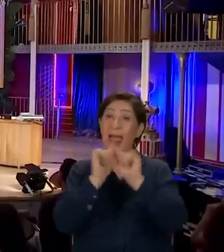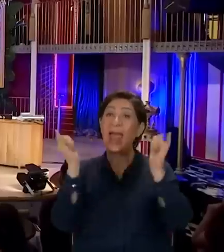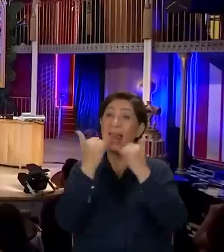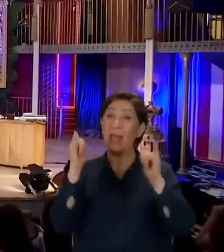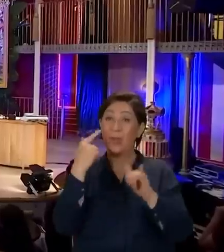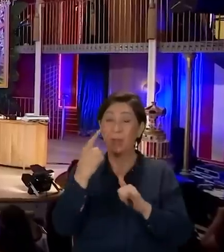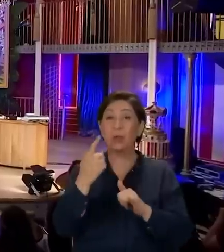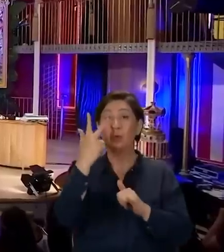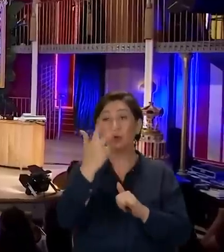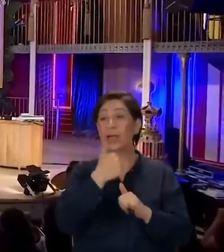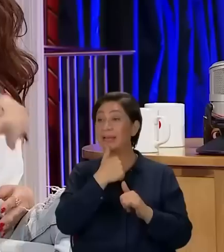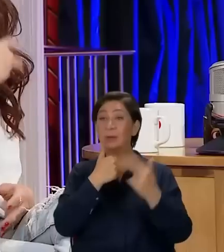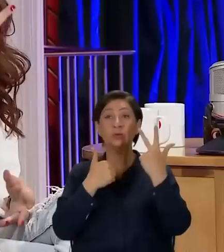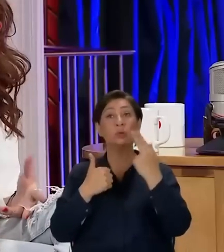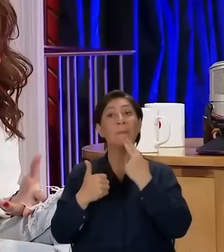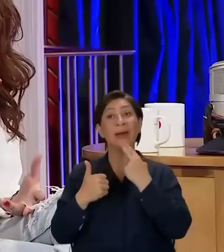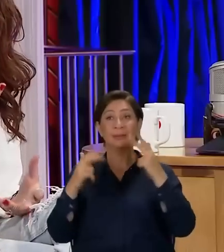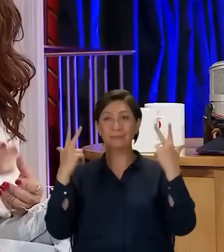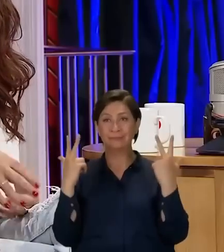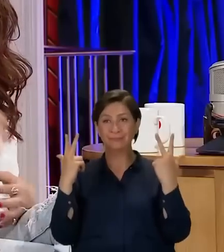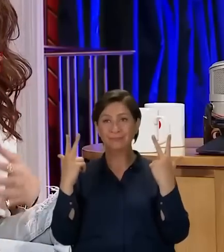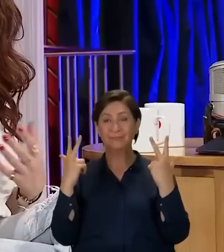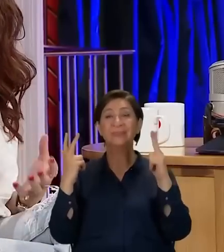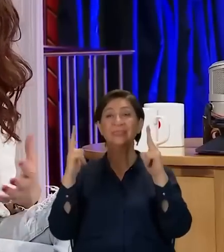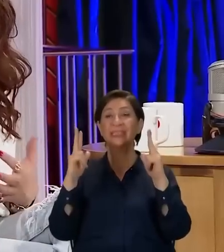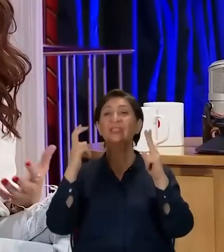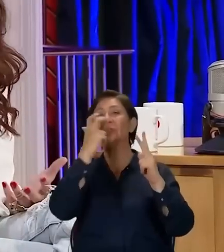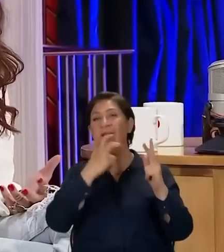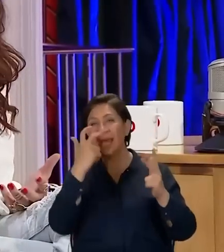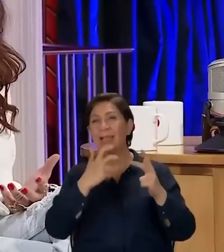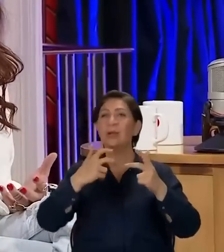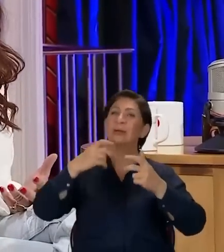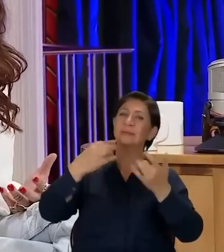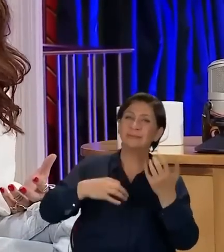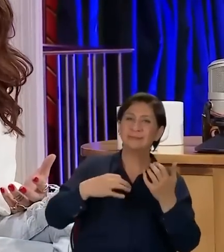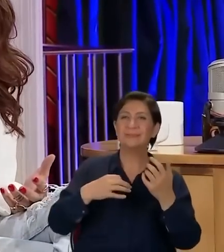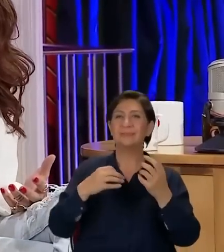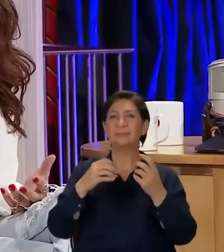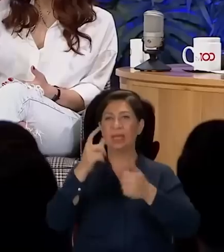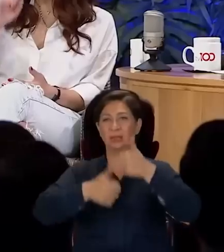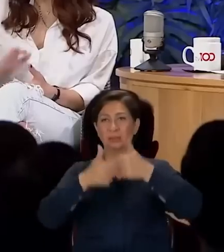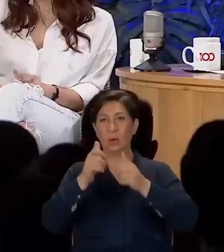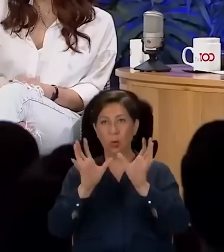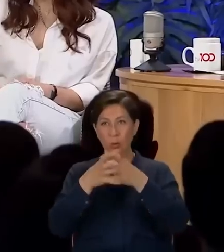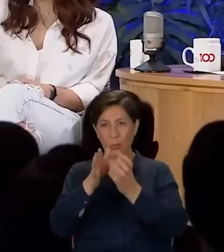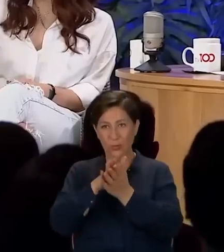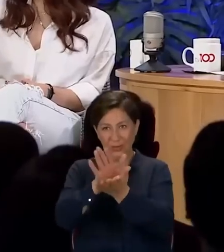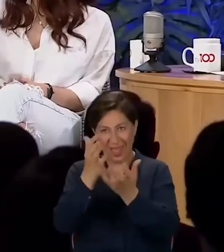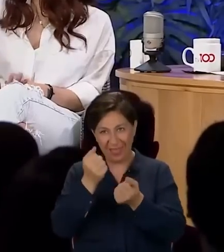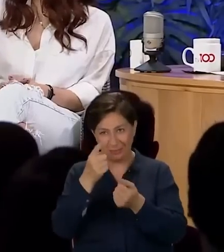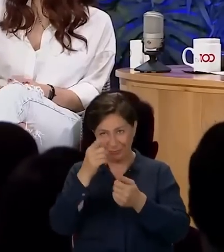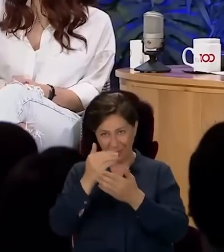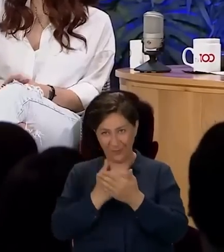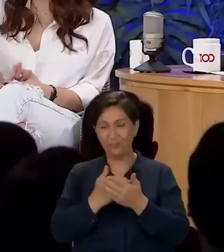güzel. 3 erkek, 3 bayan şarkılı, türkülü bir yarışma. Grup ödülü aldığınız program.